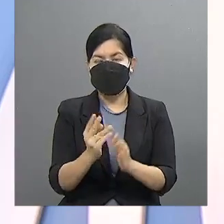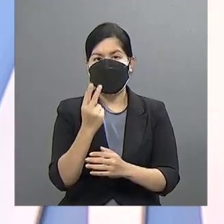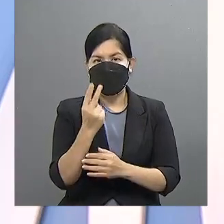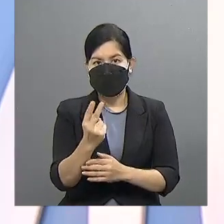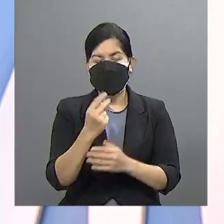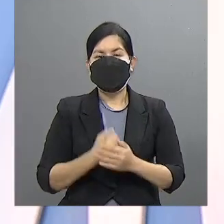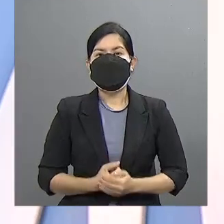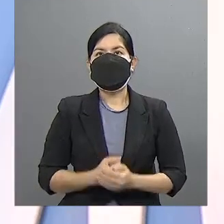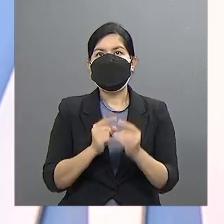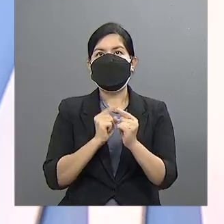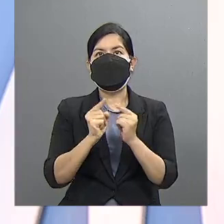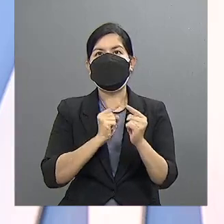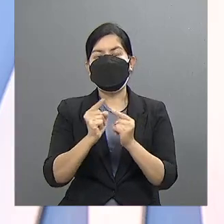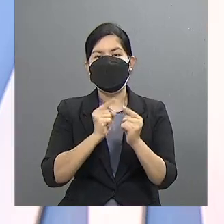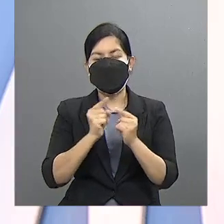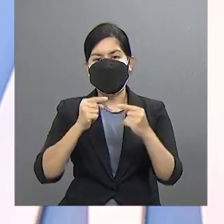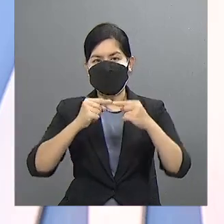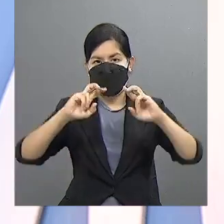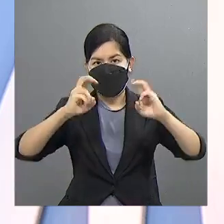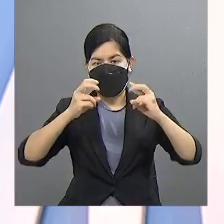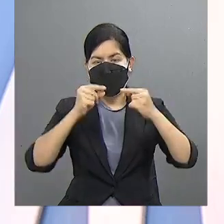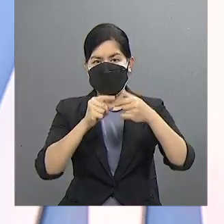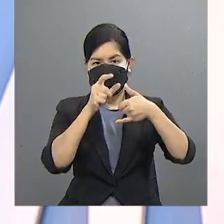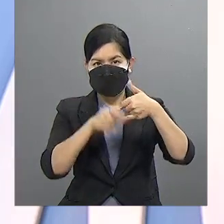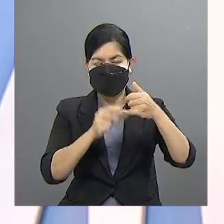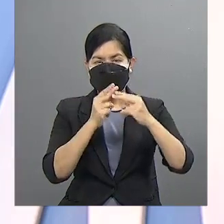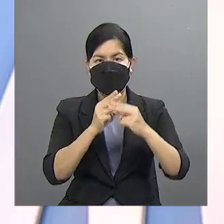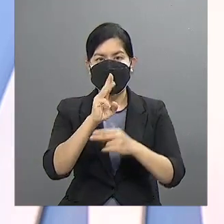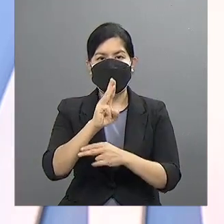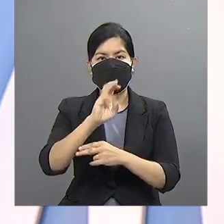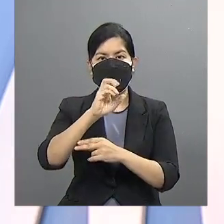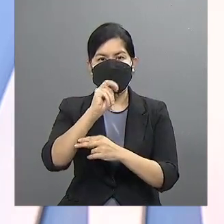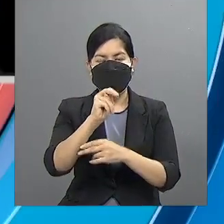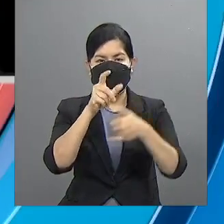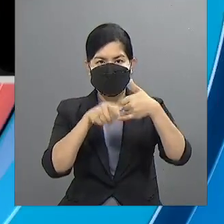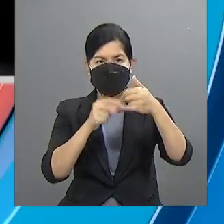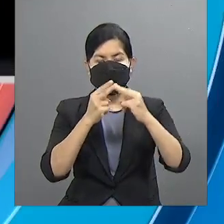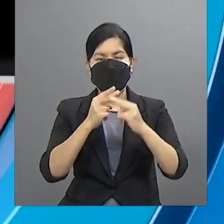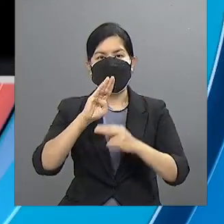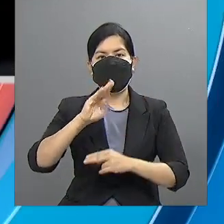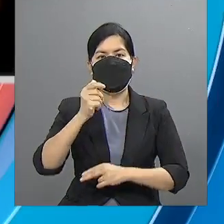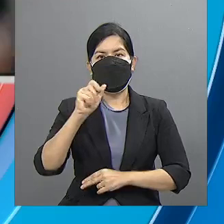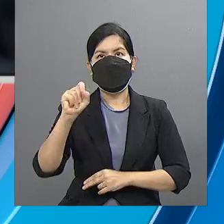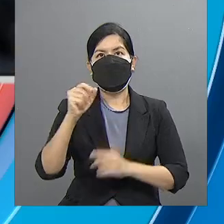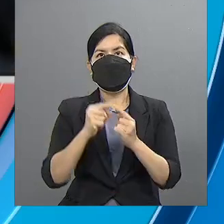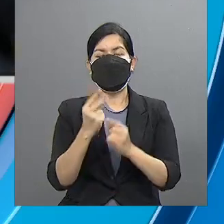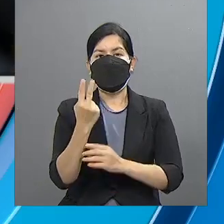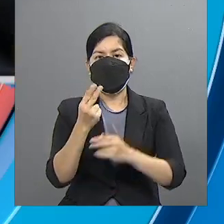คุยกับเราในประเด็นนี้กับคุณวินกวินเจิดจันยพงษ์และคุณบอสอุดมพลที่วากรกฎนะคะสวัสดีคุณบอส